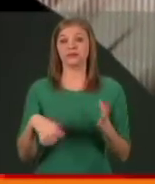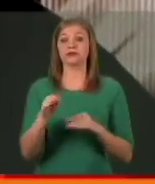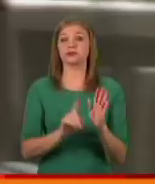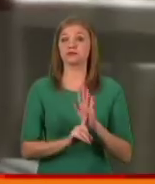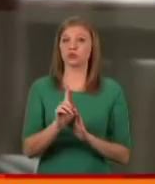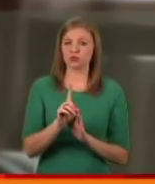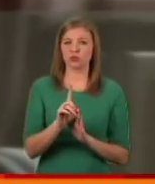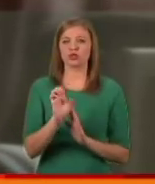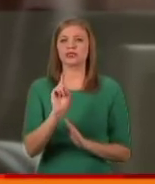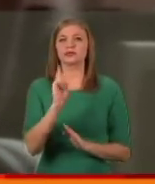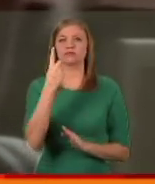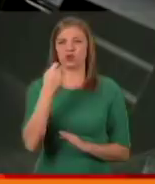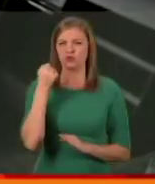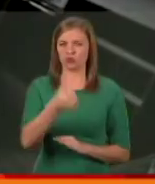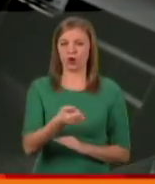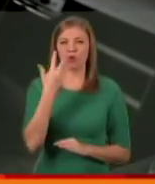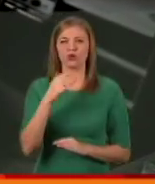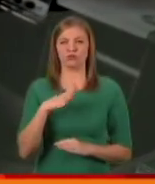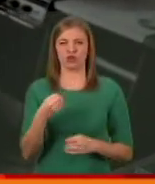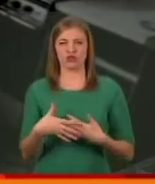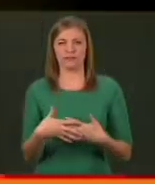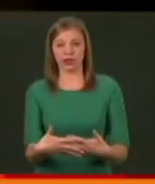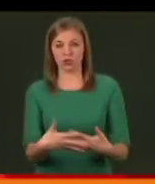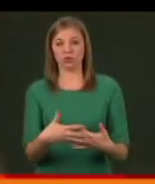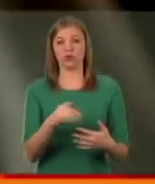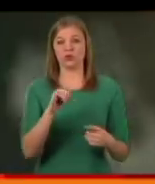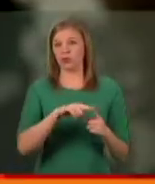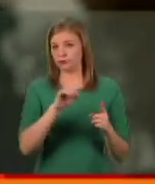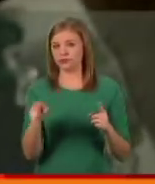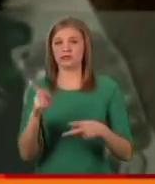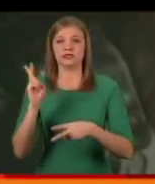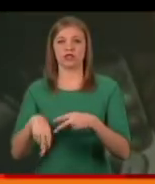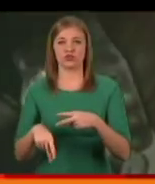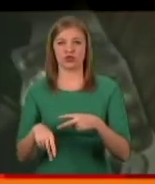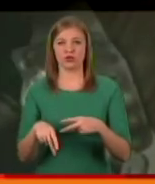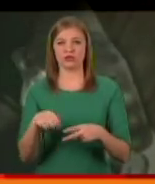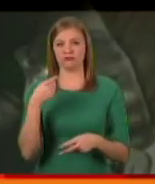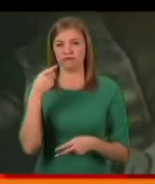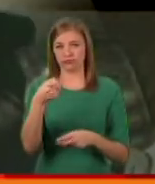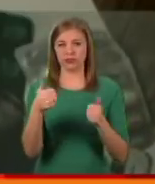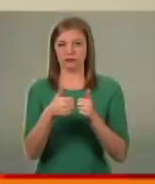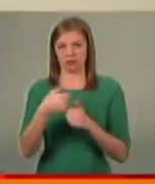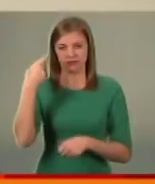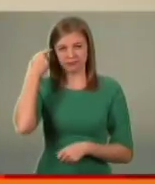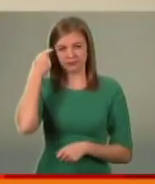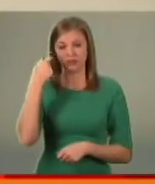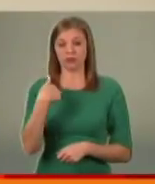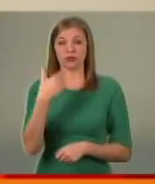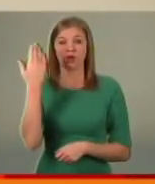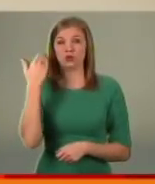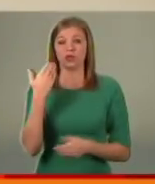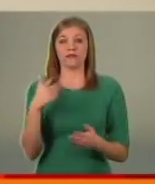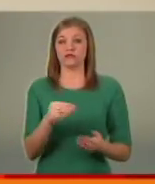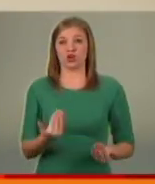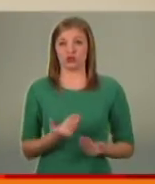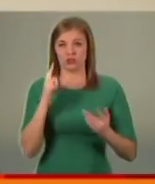розпочалося з першого удару, коли ще була вагітною, і як закінчилося? пистолетом біля скроні. У мене тоді вся життя перед